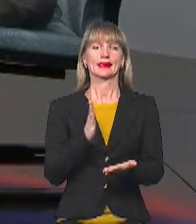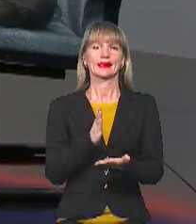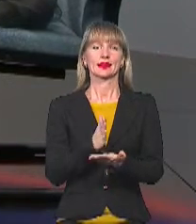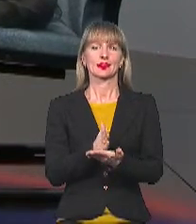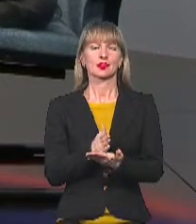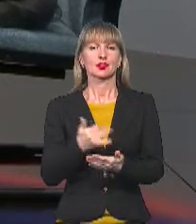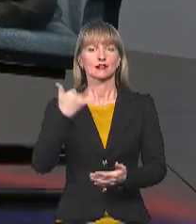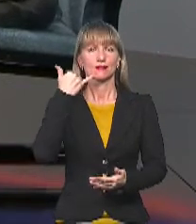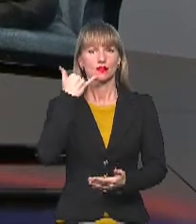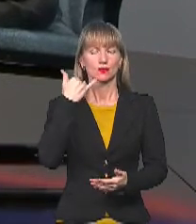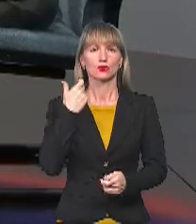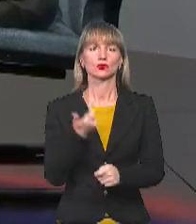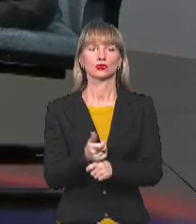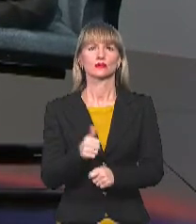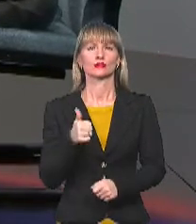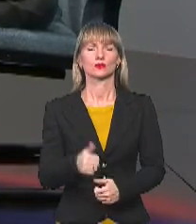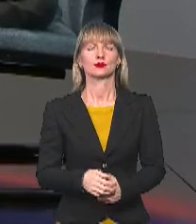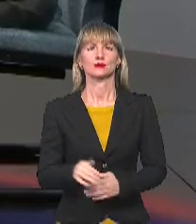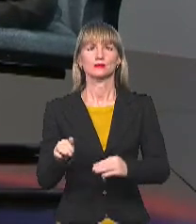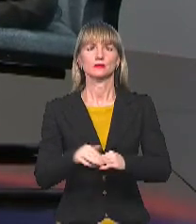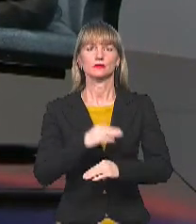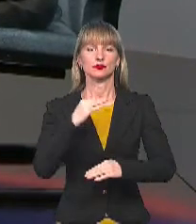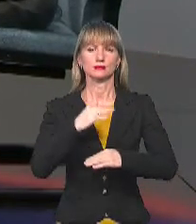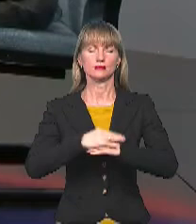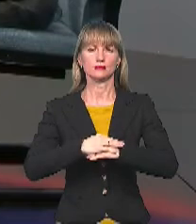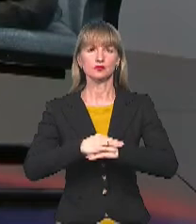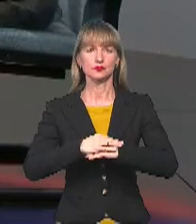маємо дзвіночок. Дуже-дуже. Добрий вечір.